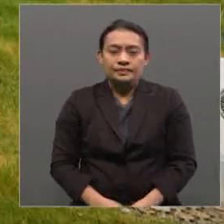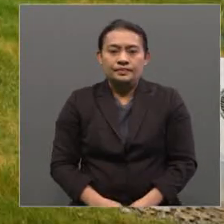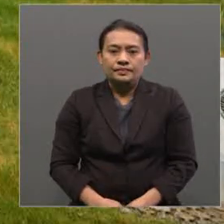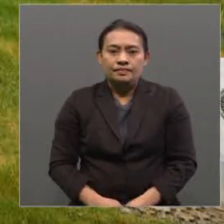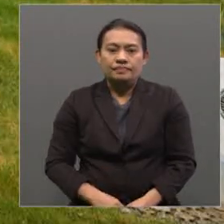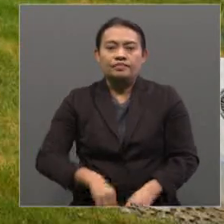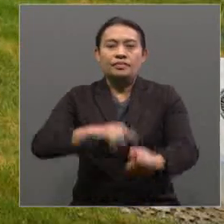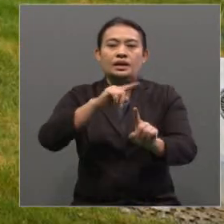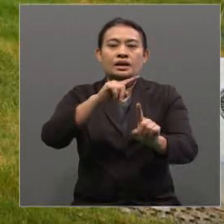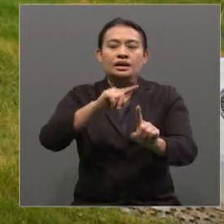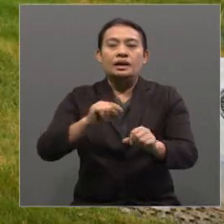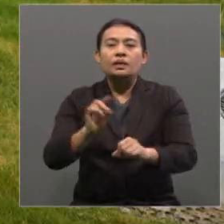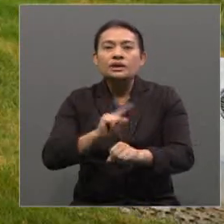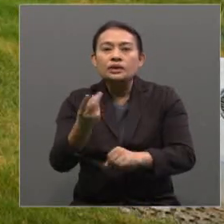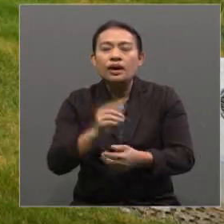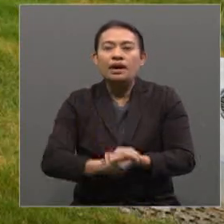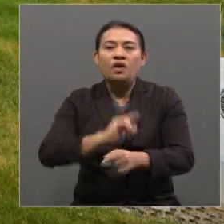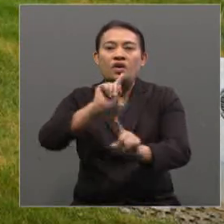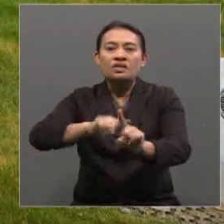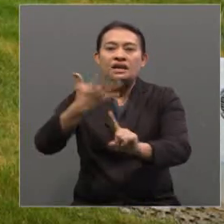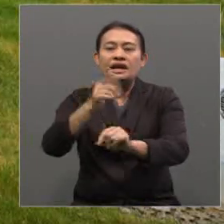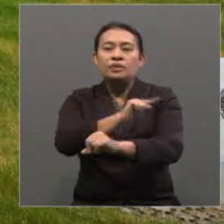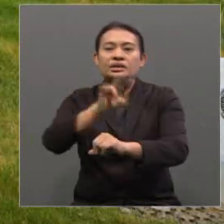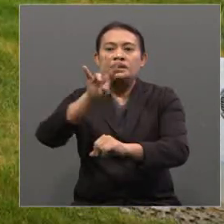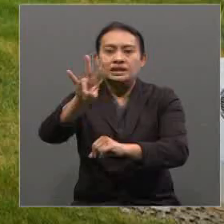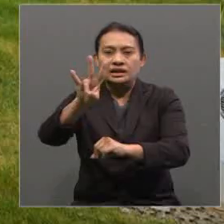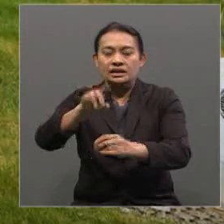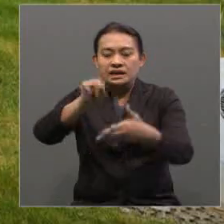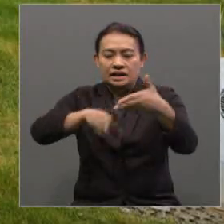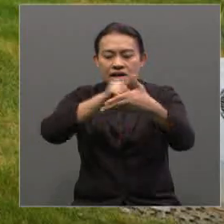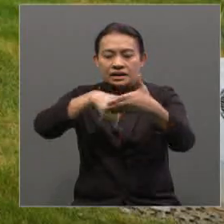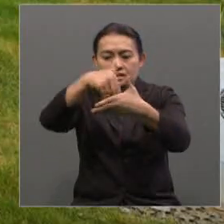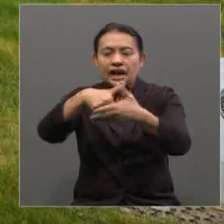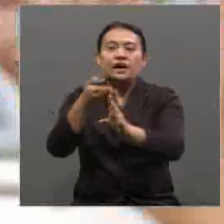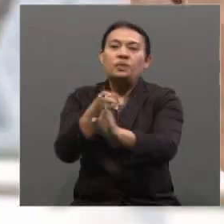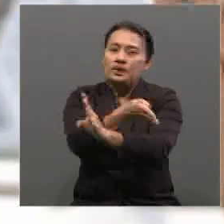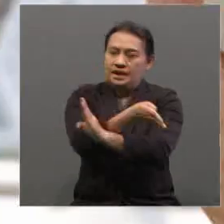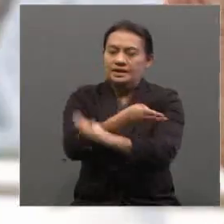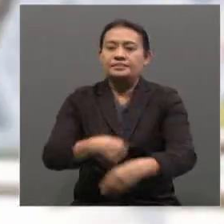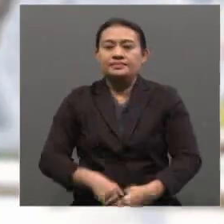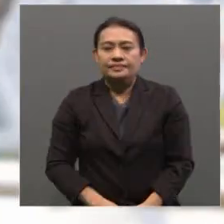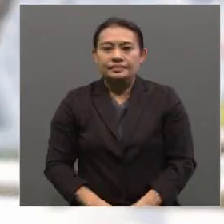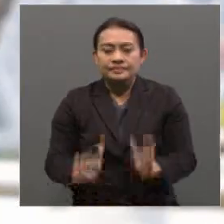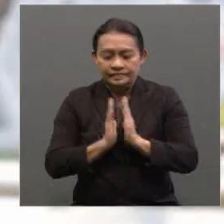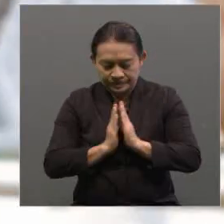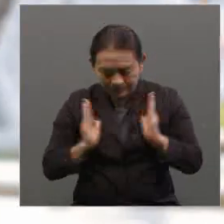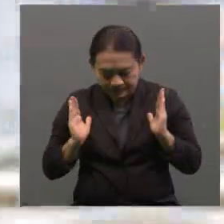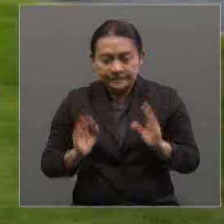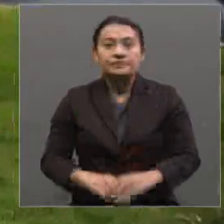พฤษภาหรือ7พฤษภาที่เราจะไป 7เพราะว่าเลือกตั้งล่วงหน้าครับ โอเคครับขอบคุณมากครับ ขอบคุณครับสวัสดี